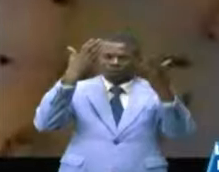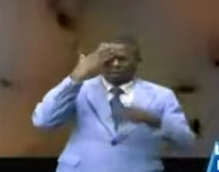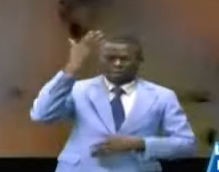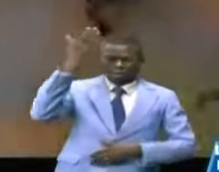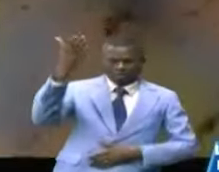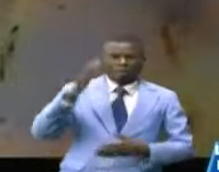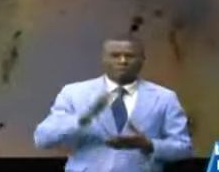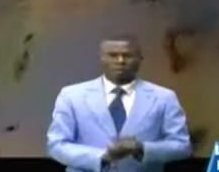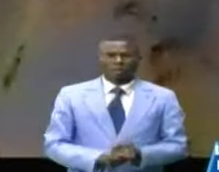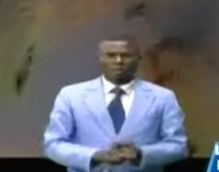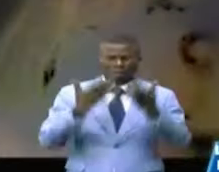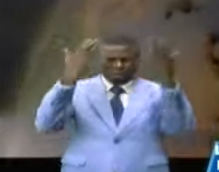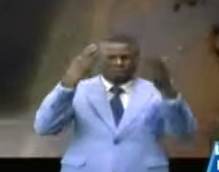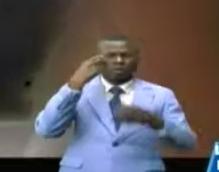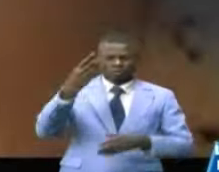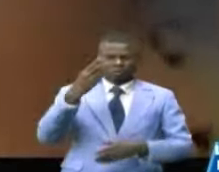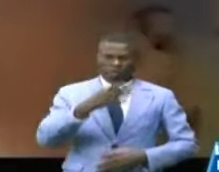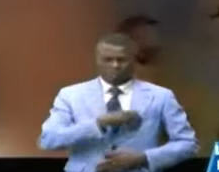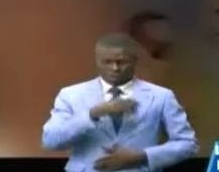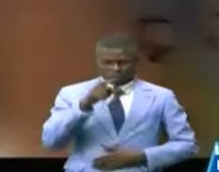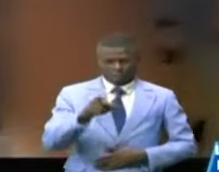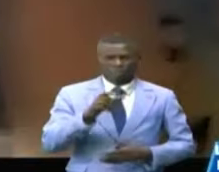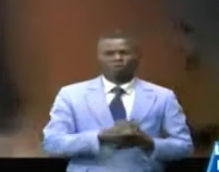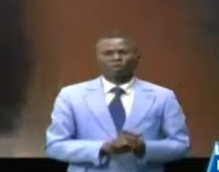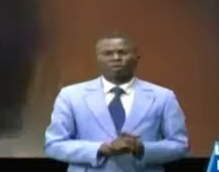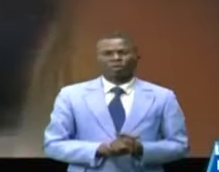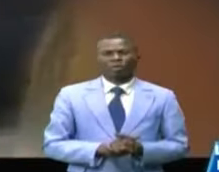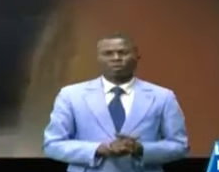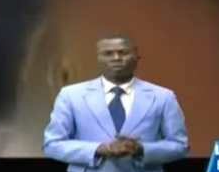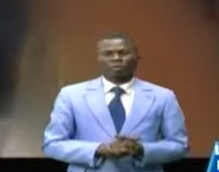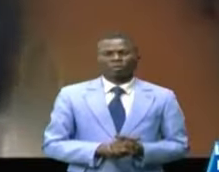qui sait voir ton cœur.